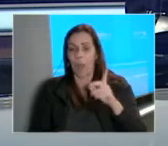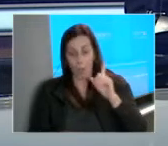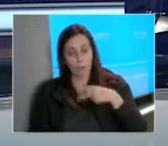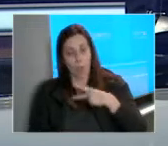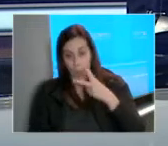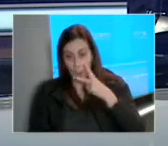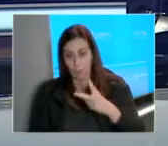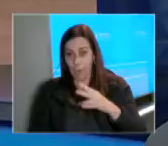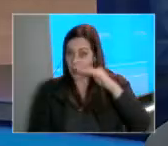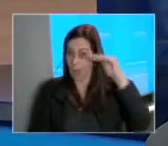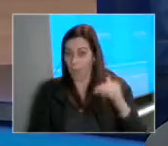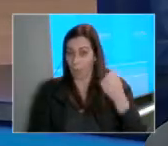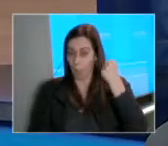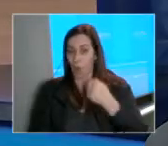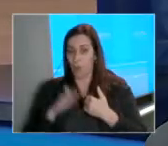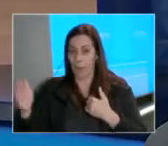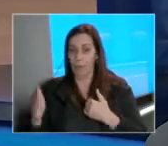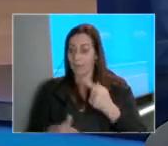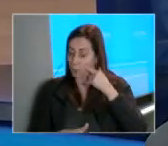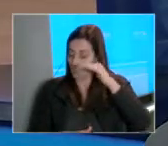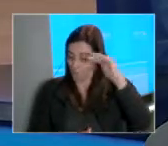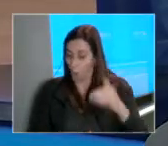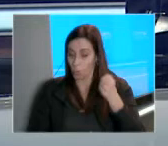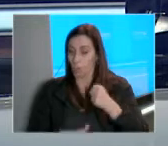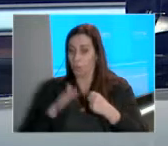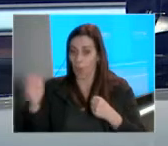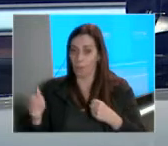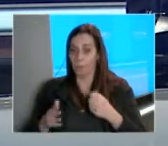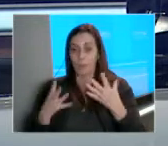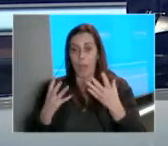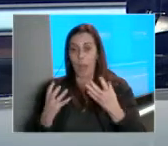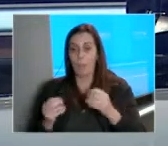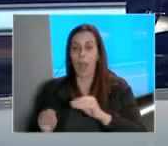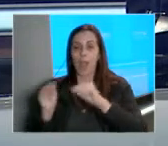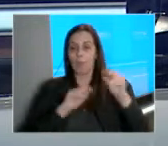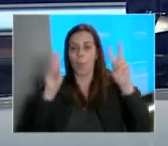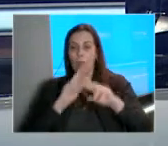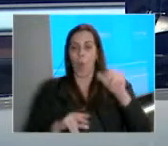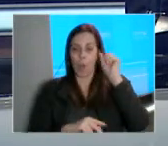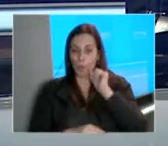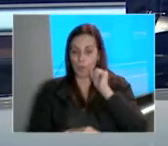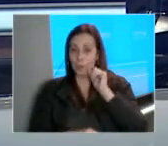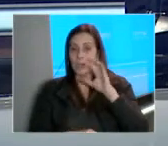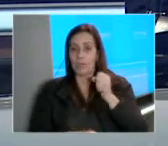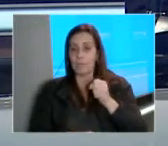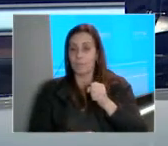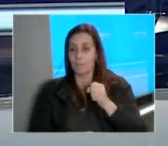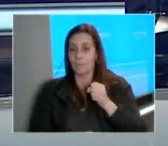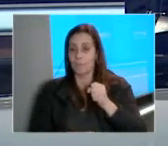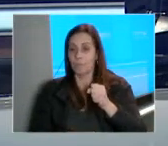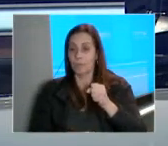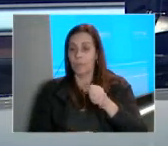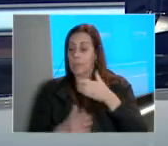אנחנו ראינו ירידה בכוחו של הימין. נכון, וראינו ירידה בכוחו של הימין, כי הרבה זלגו לכחול לבן. עכשיו, אם התנועה הזאת